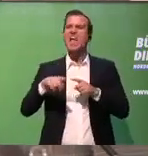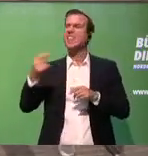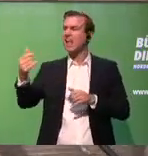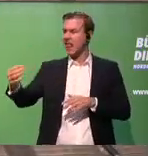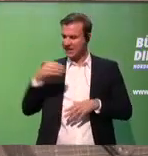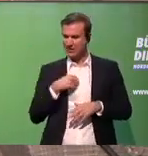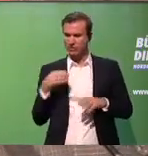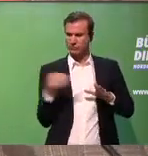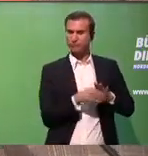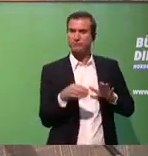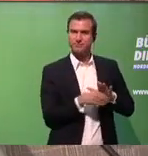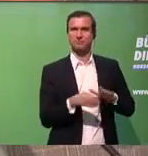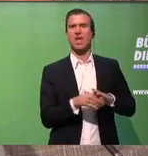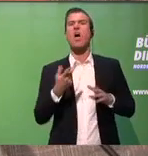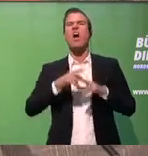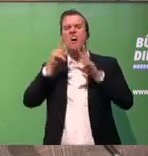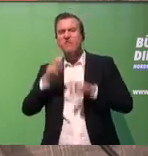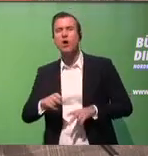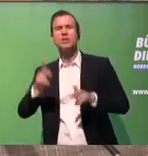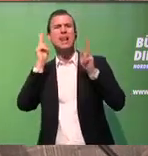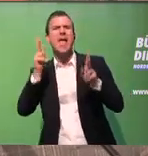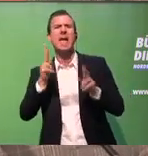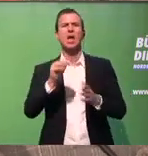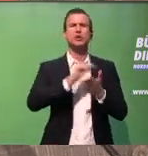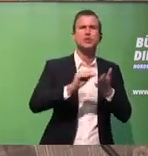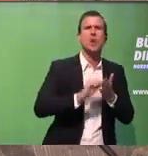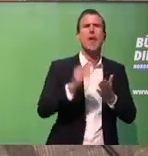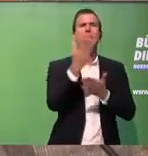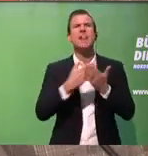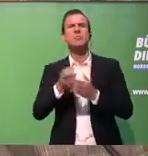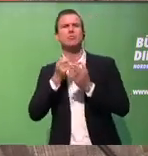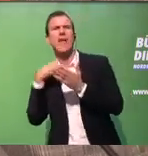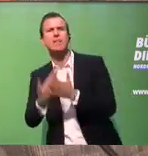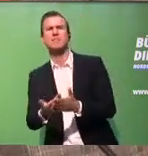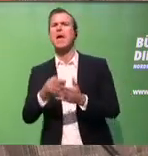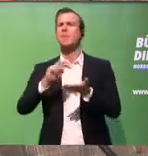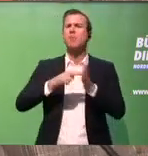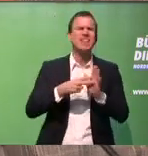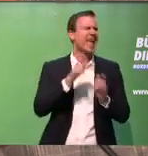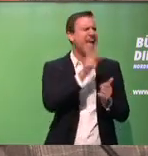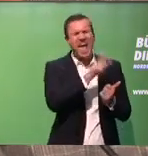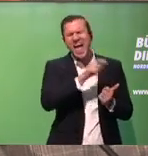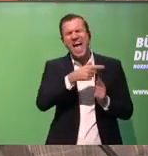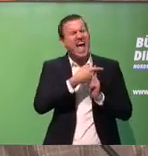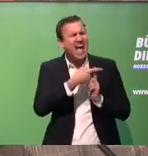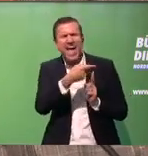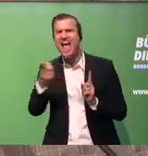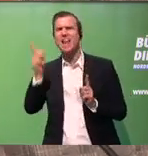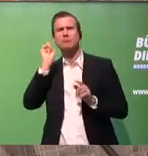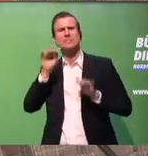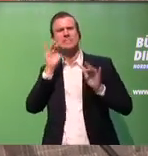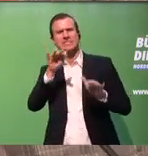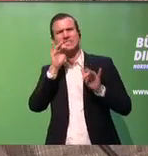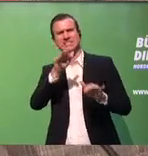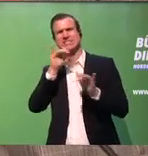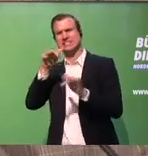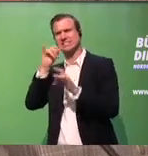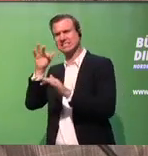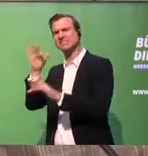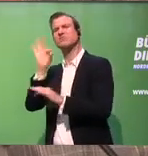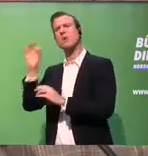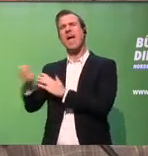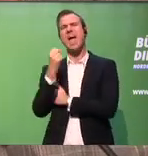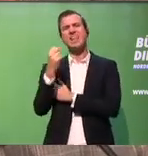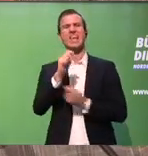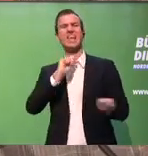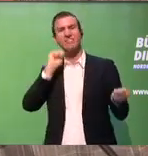müssen. Forscher, Lehrerinnen, Schülerinnen, Bildungsanbieter, Politikerinnen, jeder Einzelne muss überzeugt werden, damit die Energiewende von